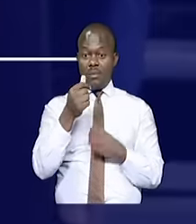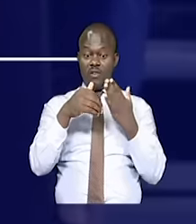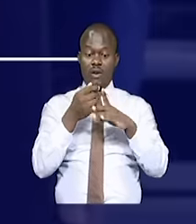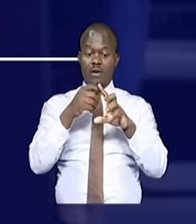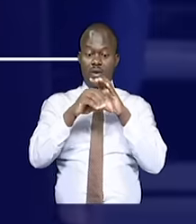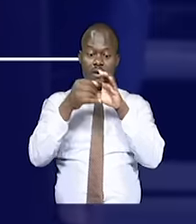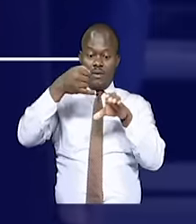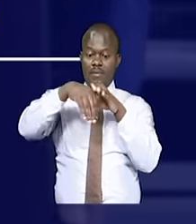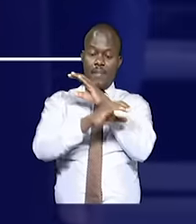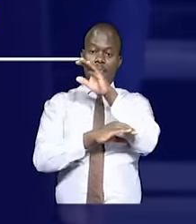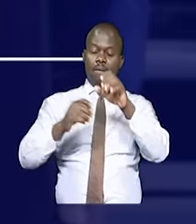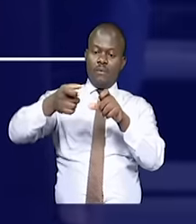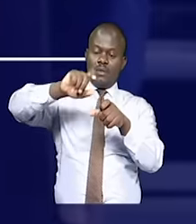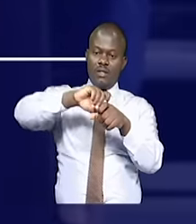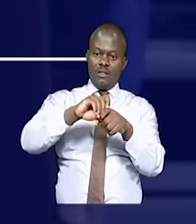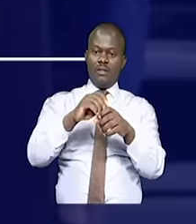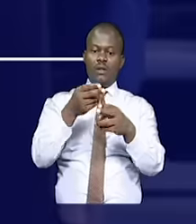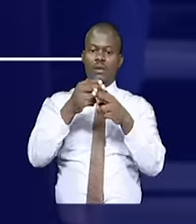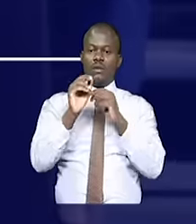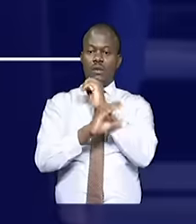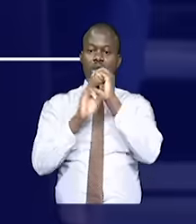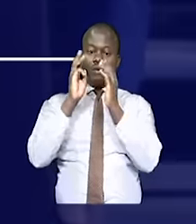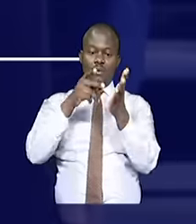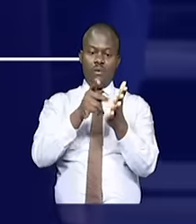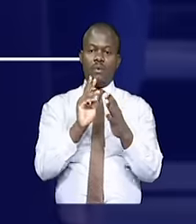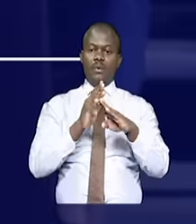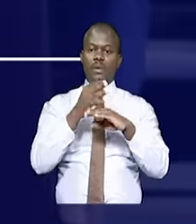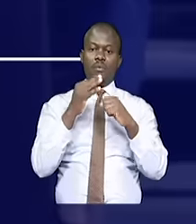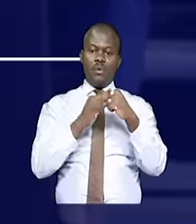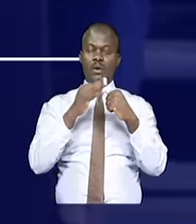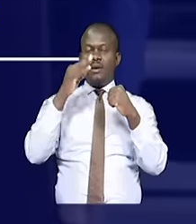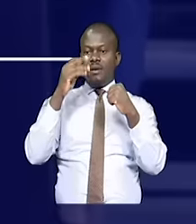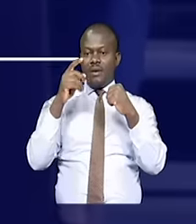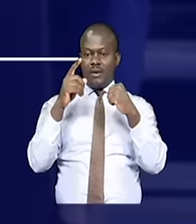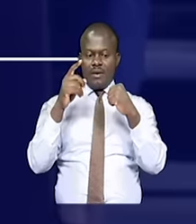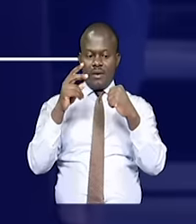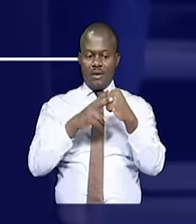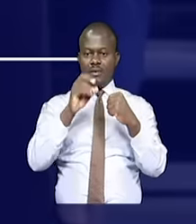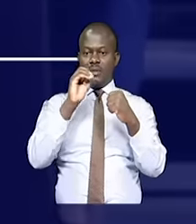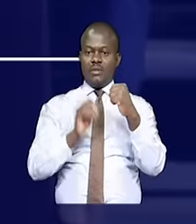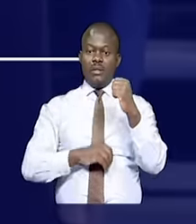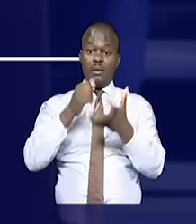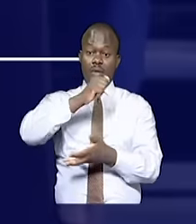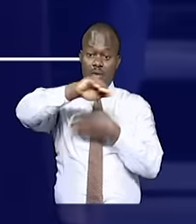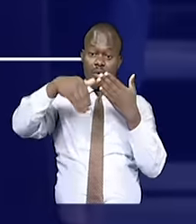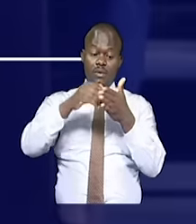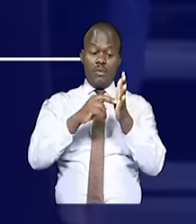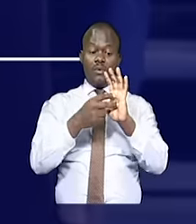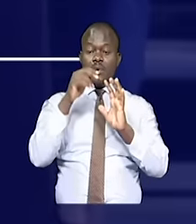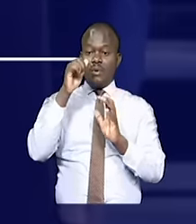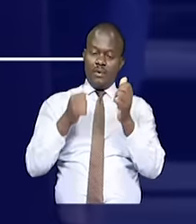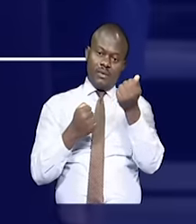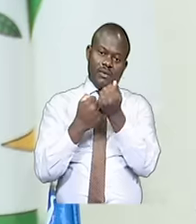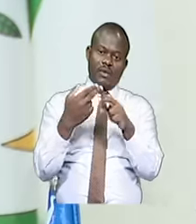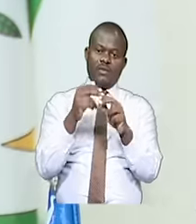imbere mu gihugu uteranyijeho inguzanyo igihugu kizishyura bingana na 87% bw'ingengo y'imari yose, bivuze ko inkunga ziri ku gipimo